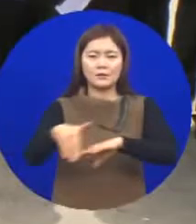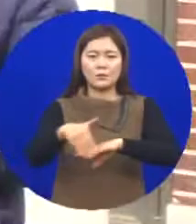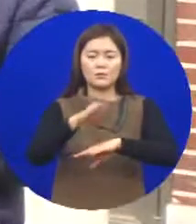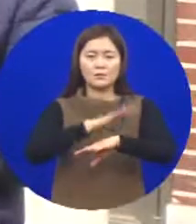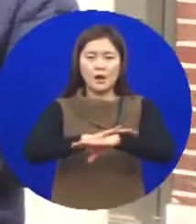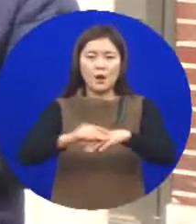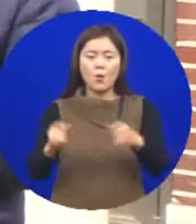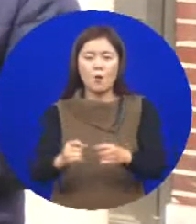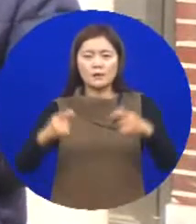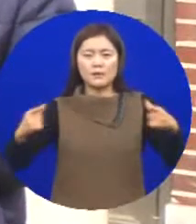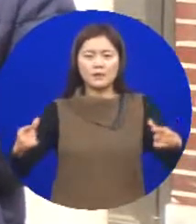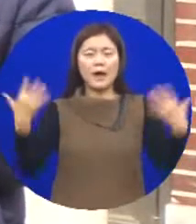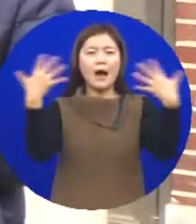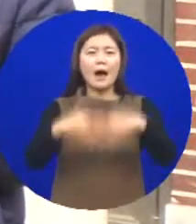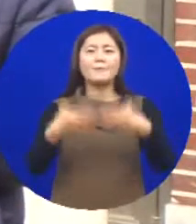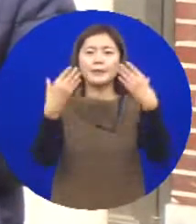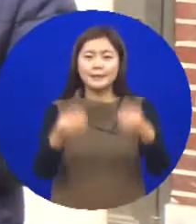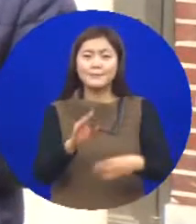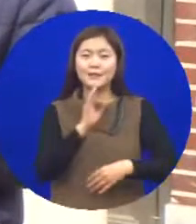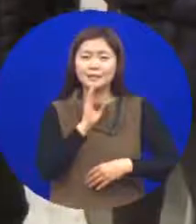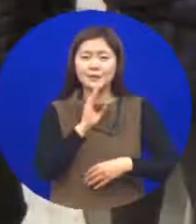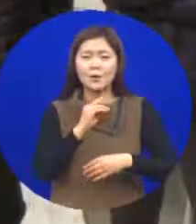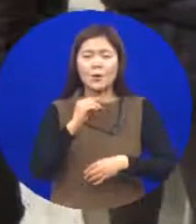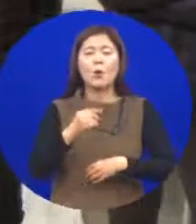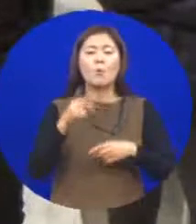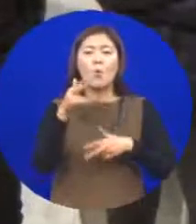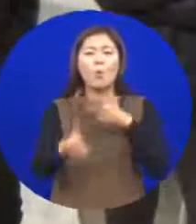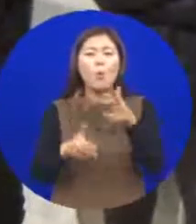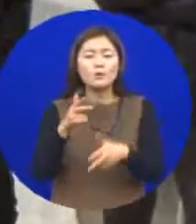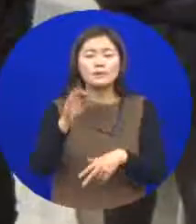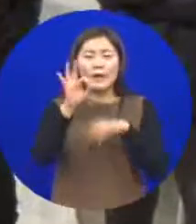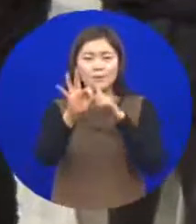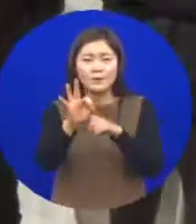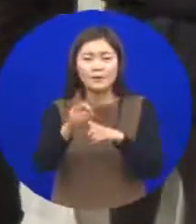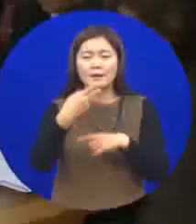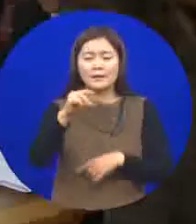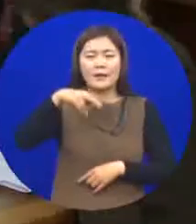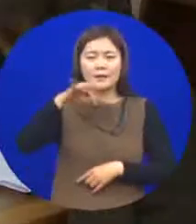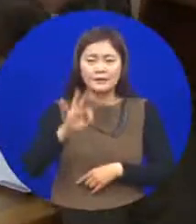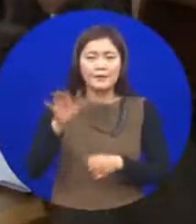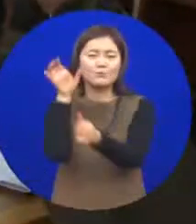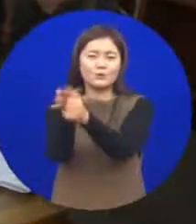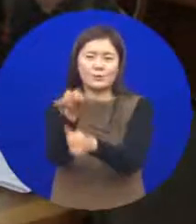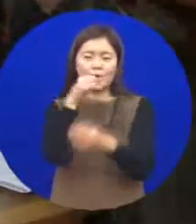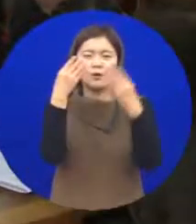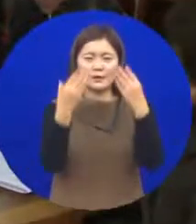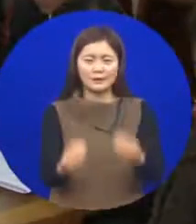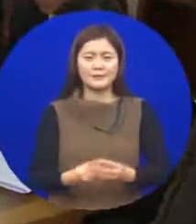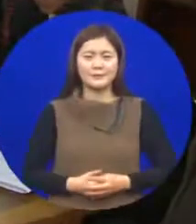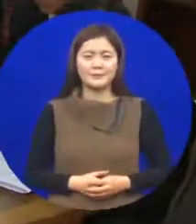수 있도록 제방도로를 확장하자는 합의를 끌어냈고 공사비는 대상이 부담하도록 요청해 최근